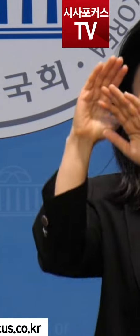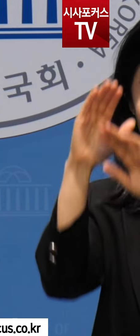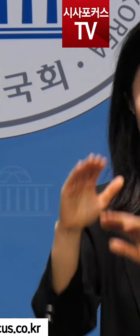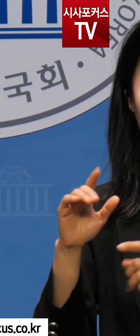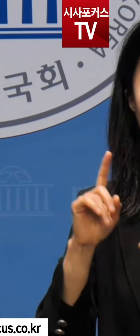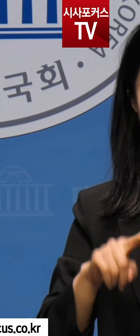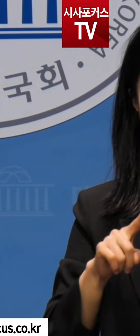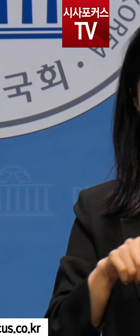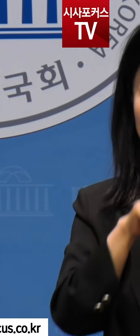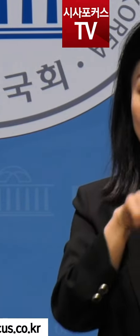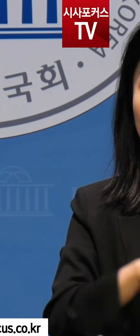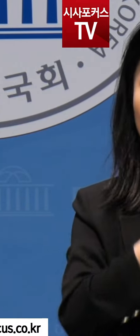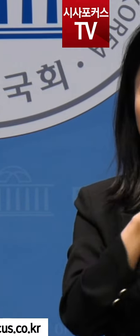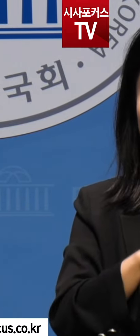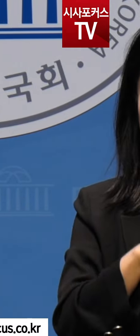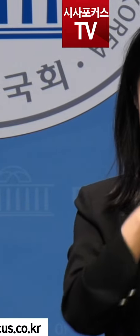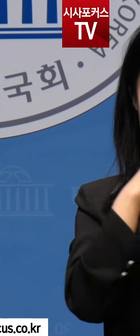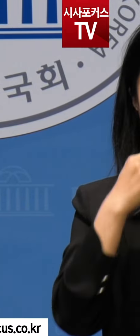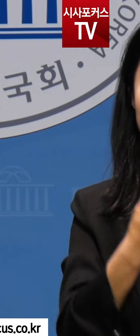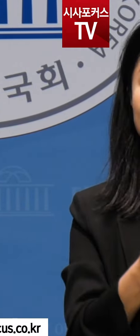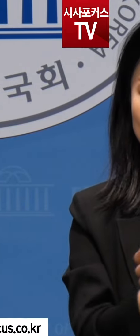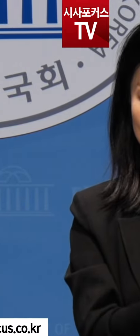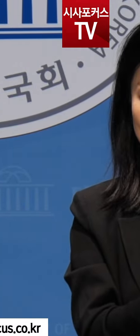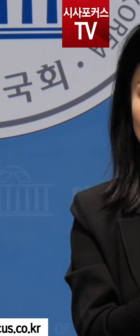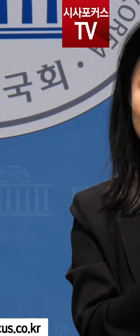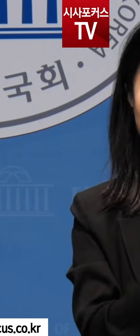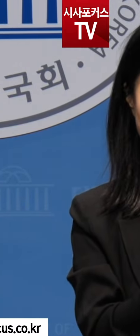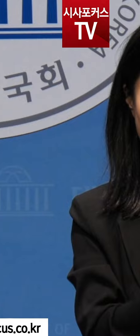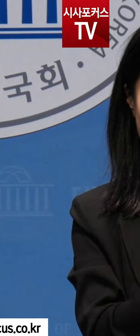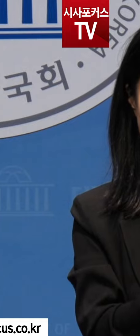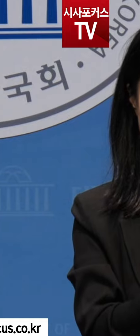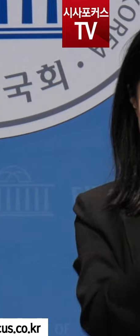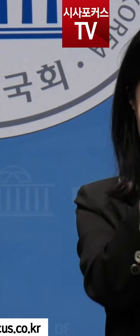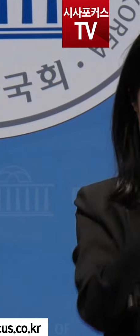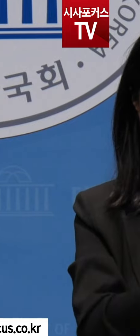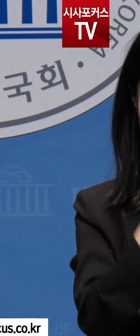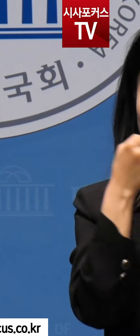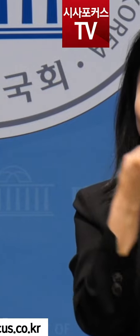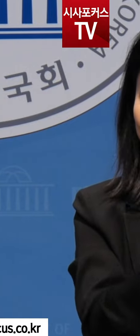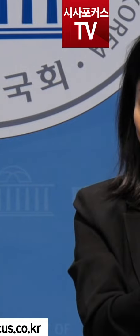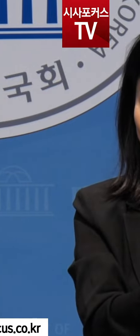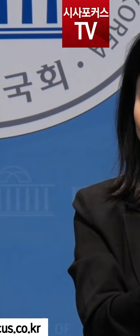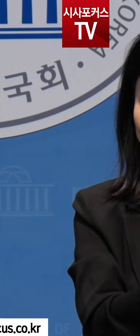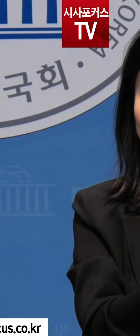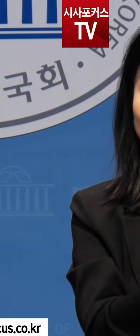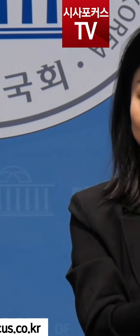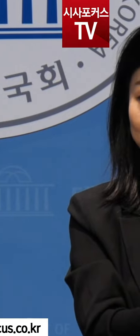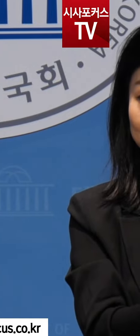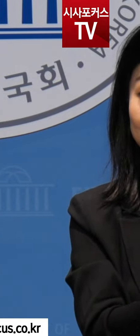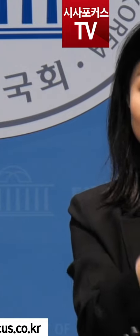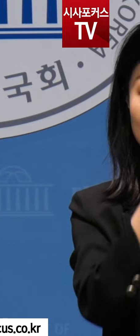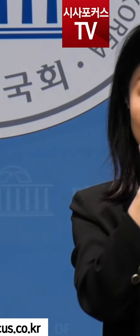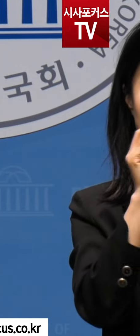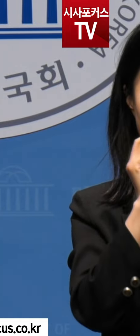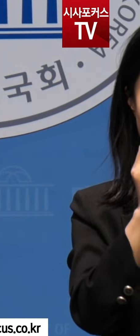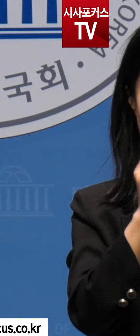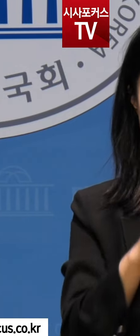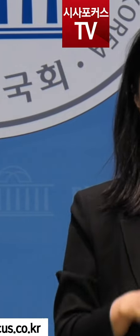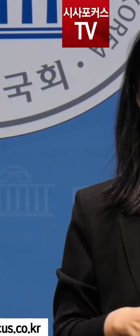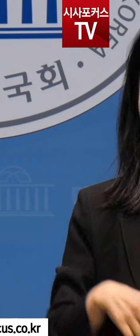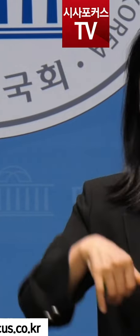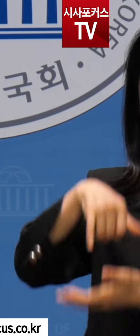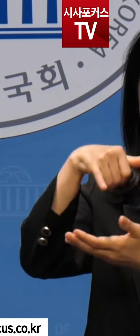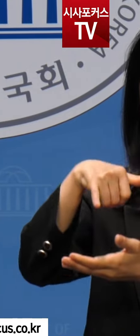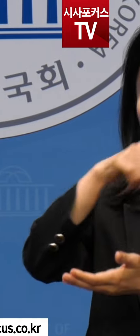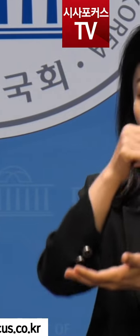대해서 내부 레드팀 검토를 거친 뒤 최종 결론을 내리기로 했다고 합니다. 명품백에